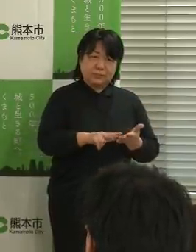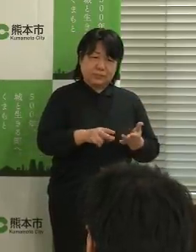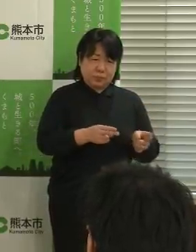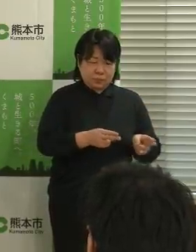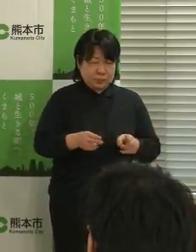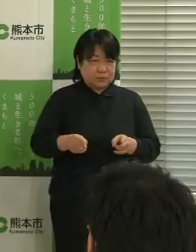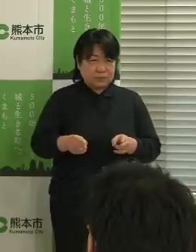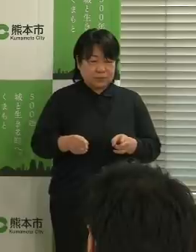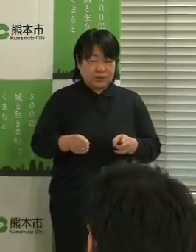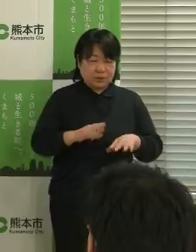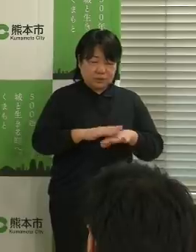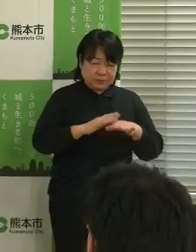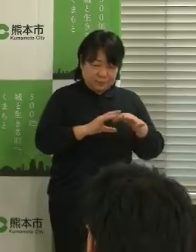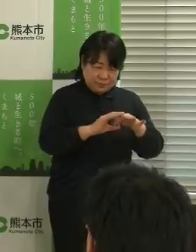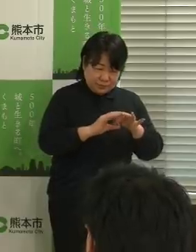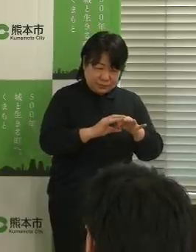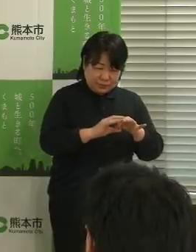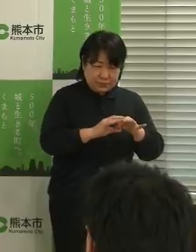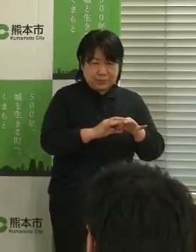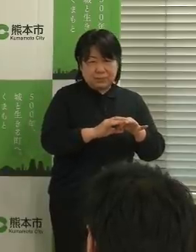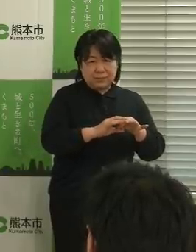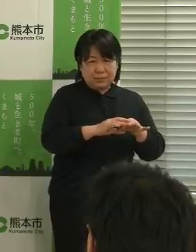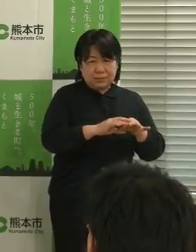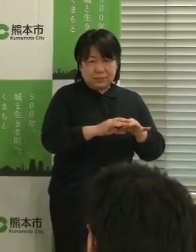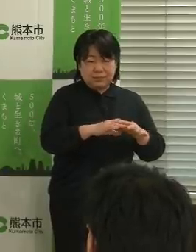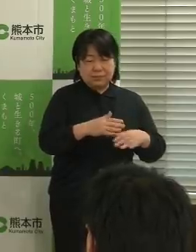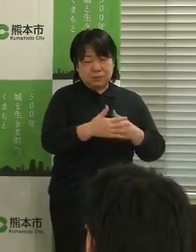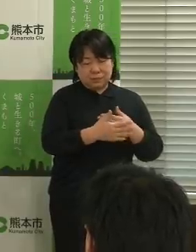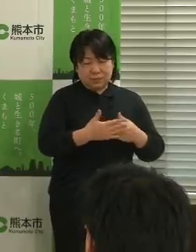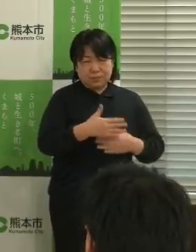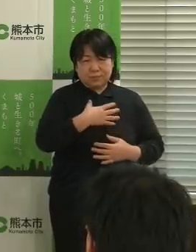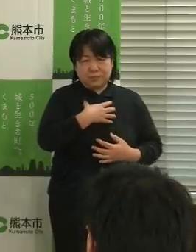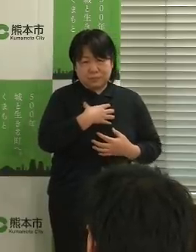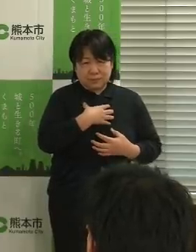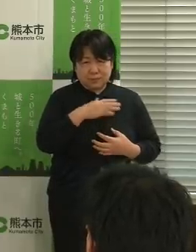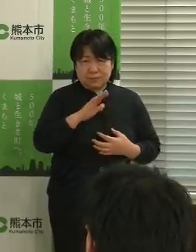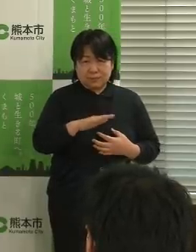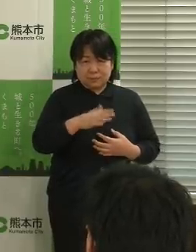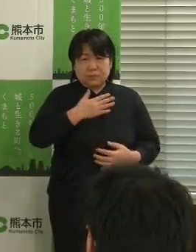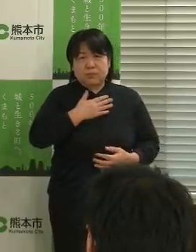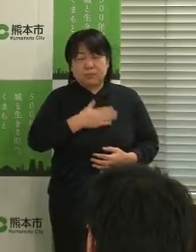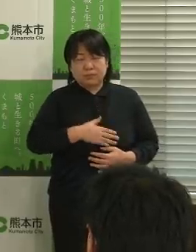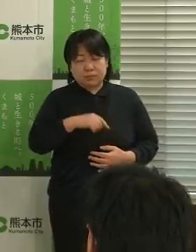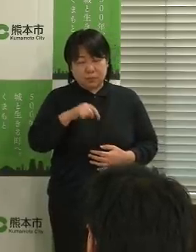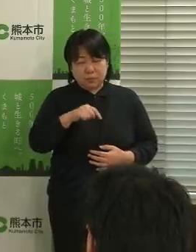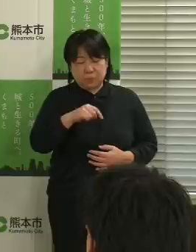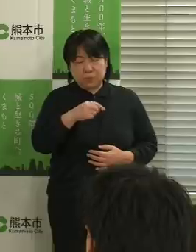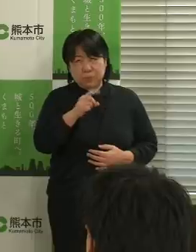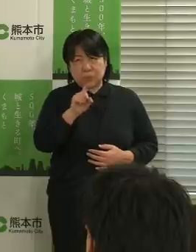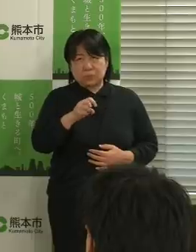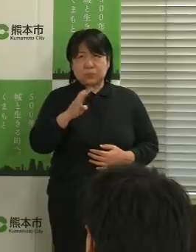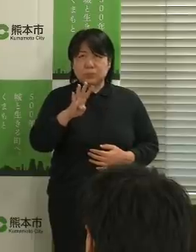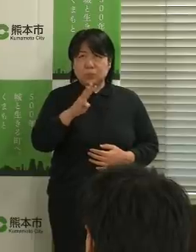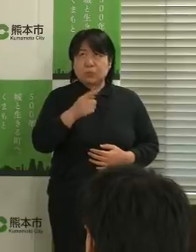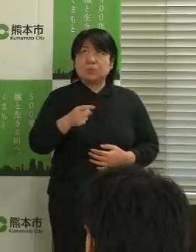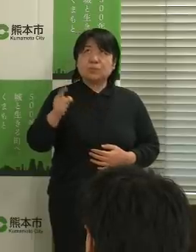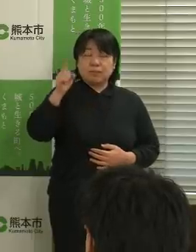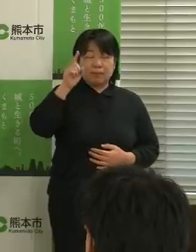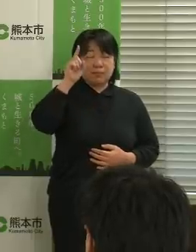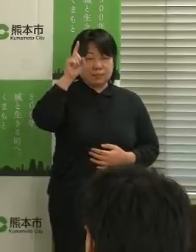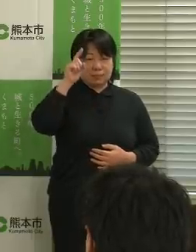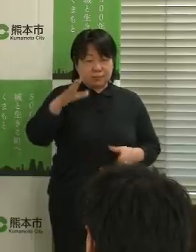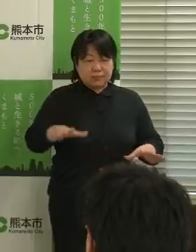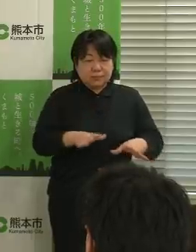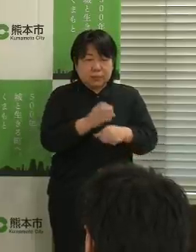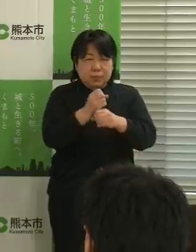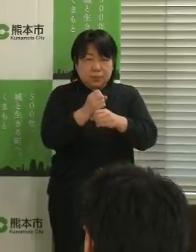ろな手続き面での非常に不安が皆さんあるということが分かりましたので、ここの14階のですね、総合相談を